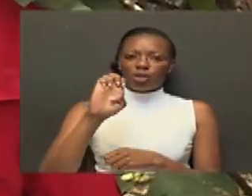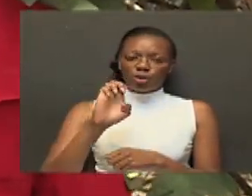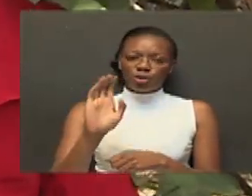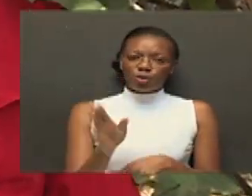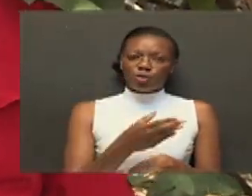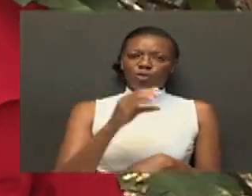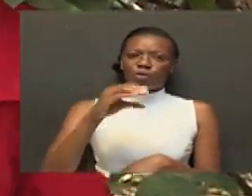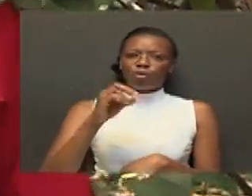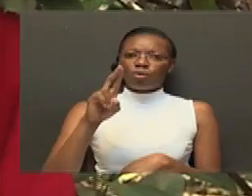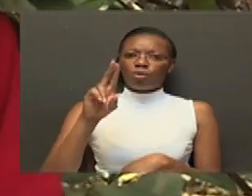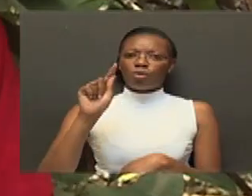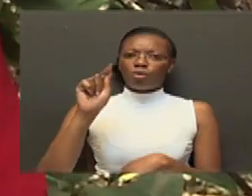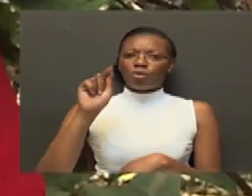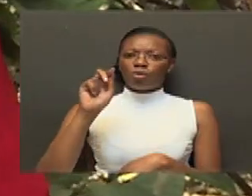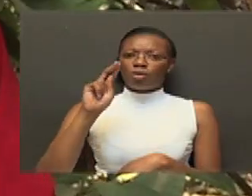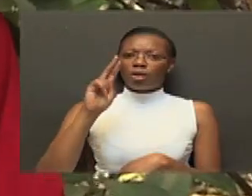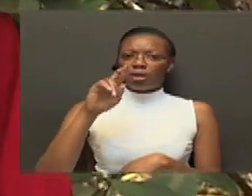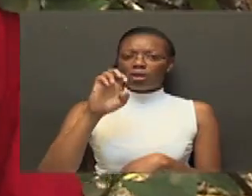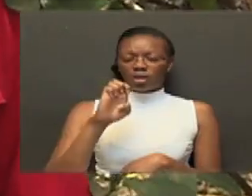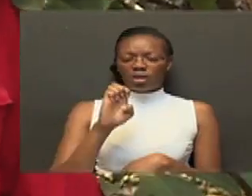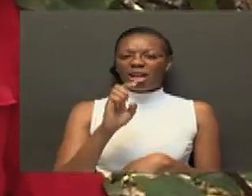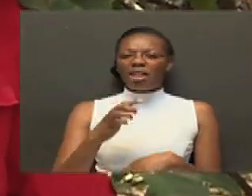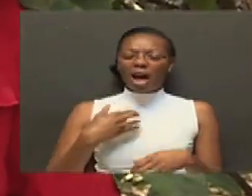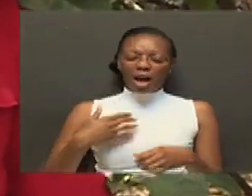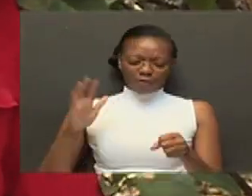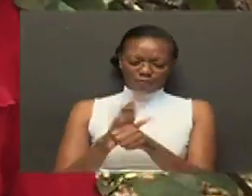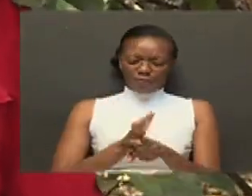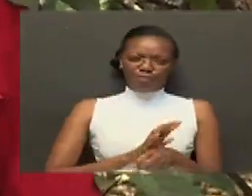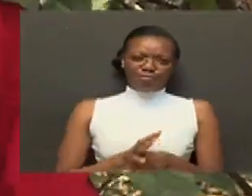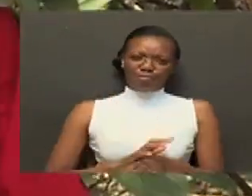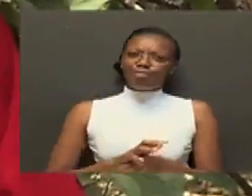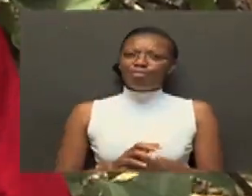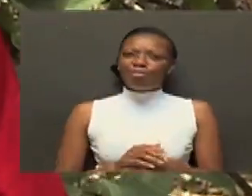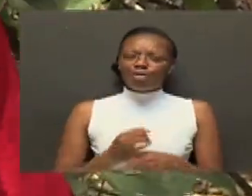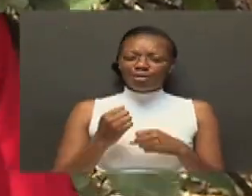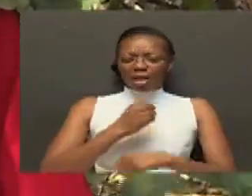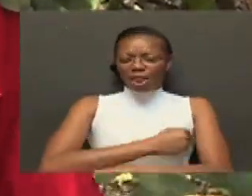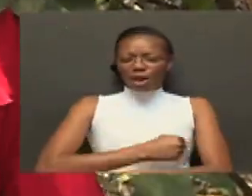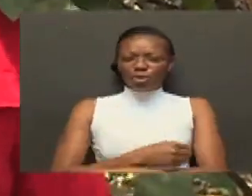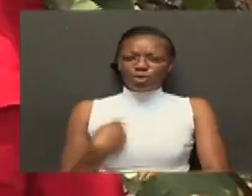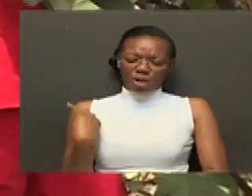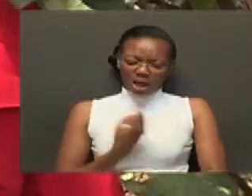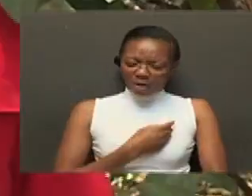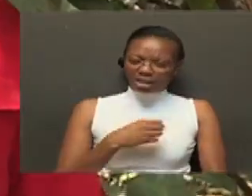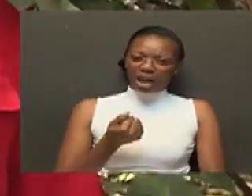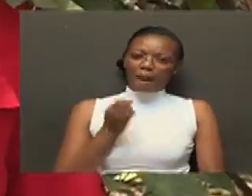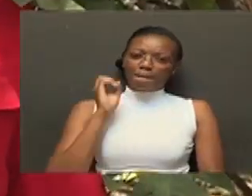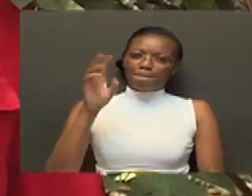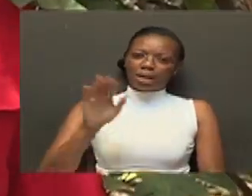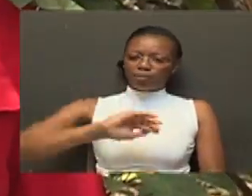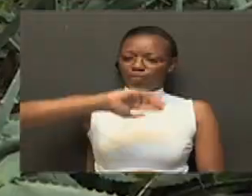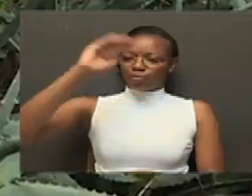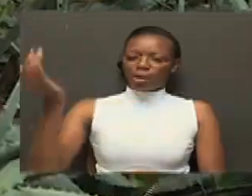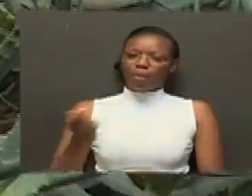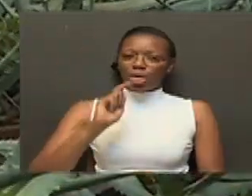tumeweza kukua na mingi na tumeweza kuzipanda hapa na zingine tumerudisha huko Mount Kenya Forest pia.